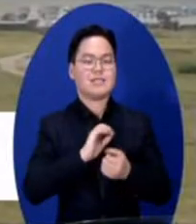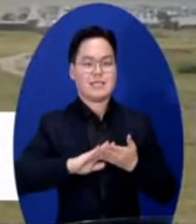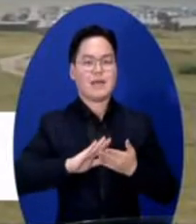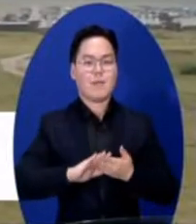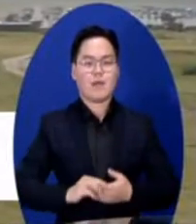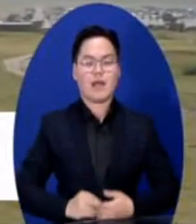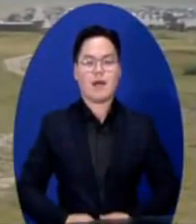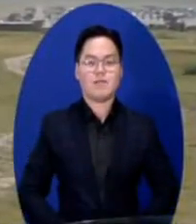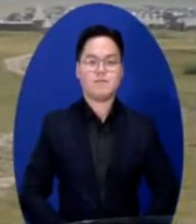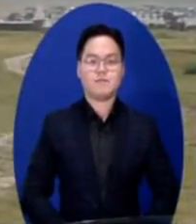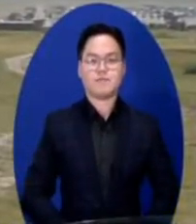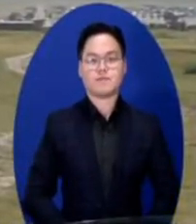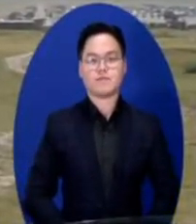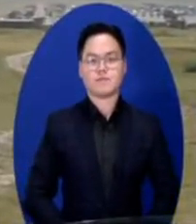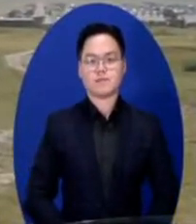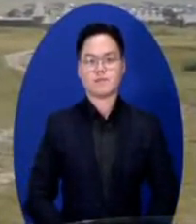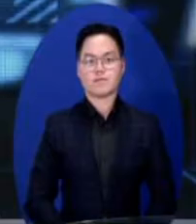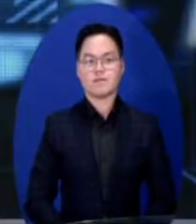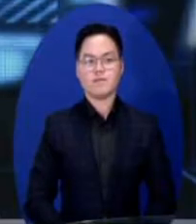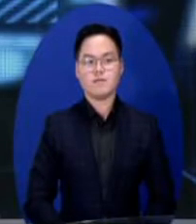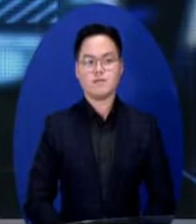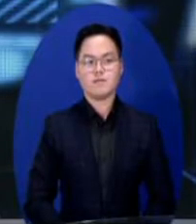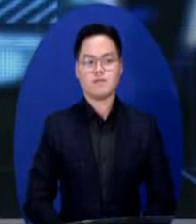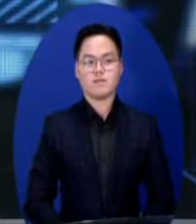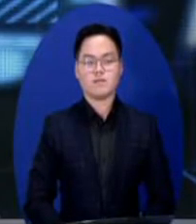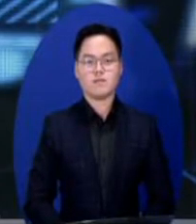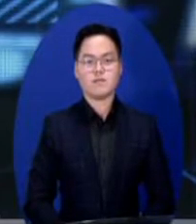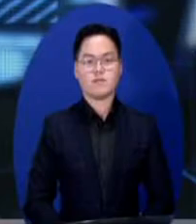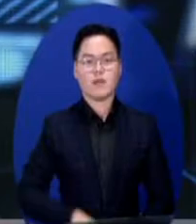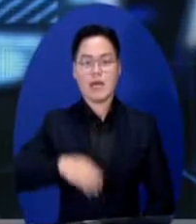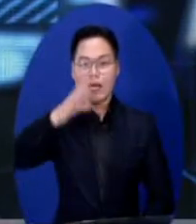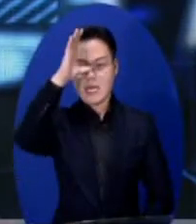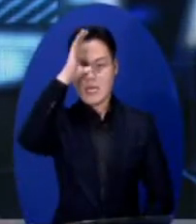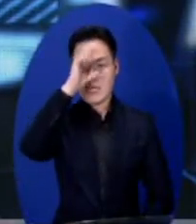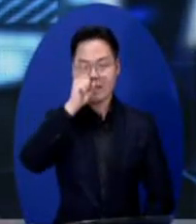ажиллаж байна. Ерөнхий сайдын айлчлалаас